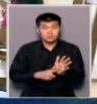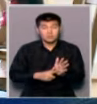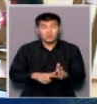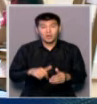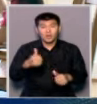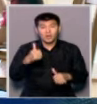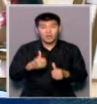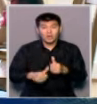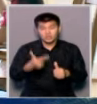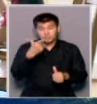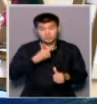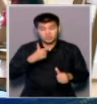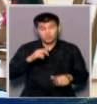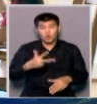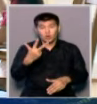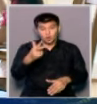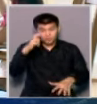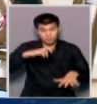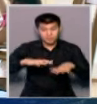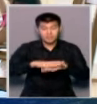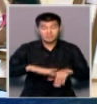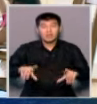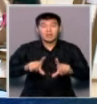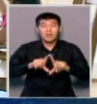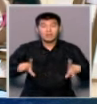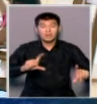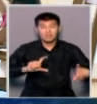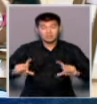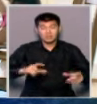жеке 3 мемлекеттік шахмат мектептерінде